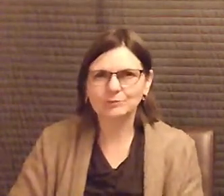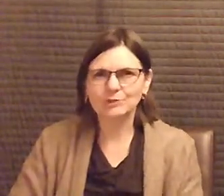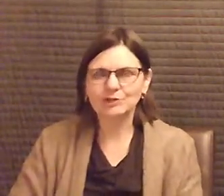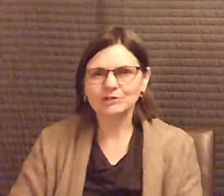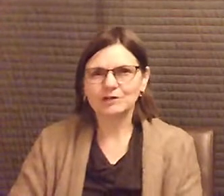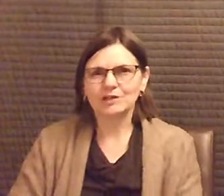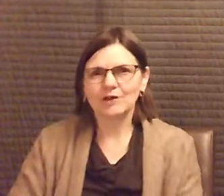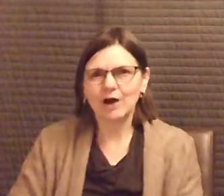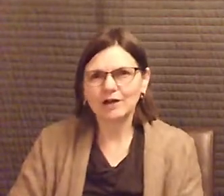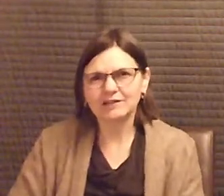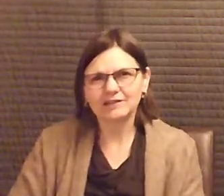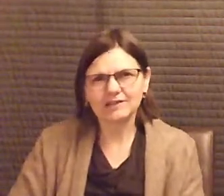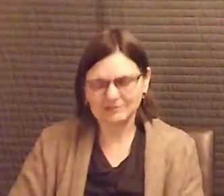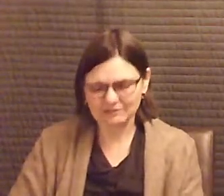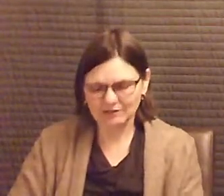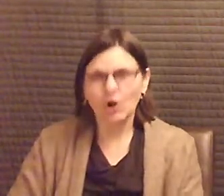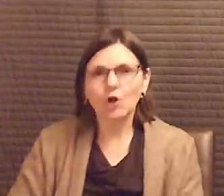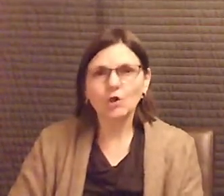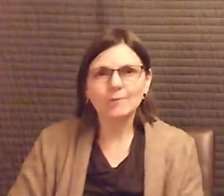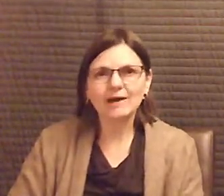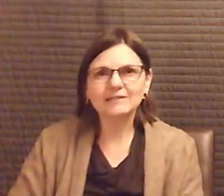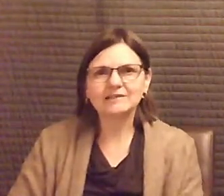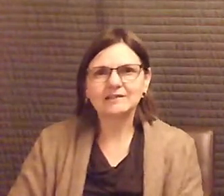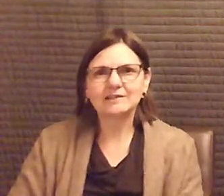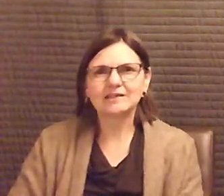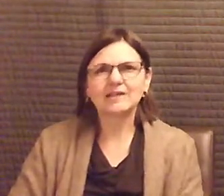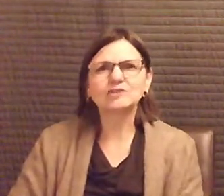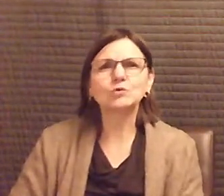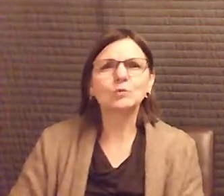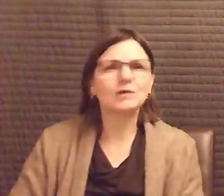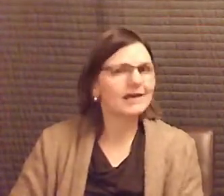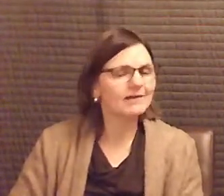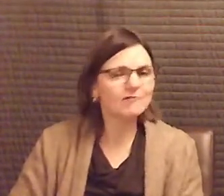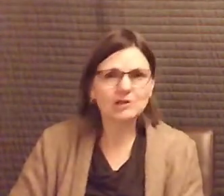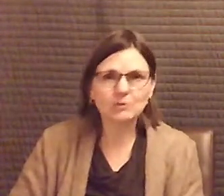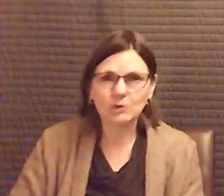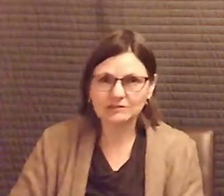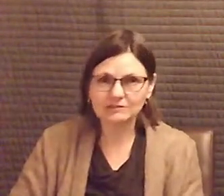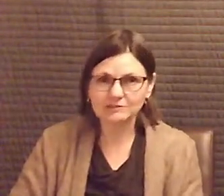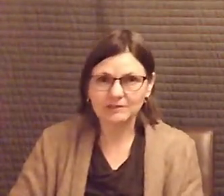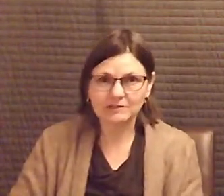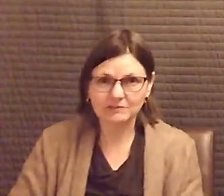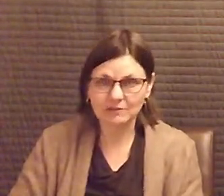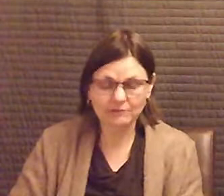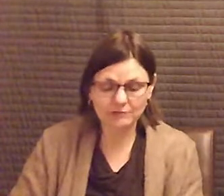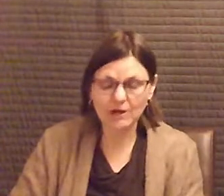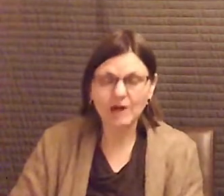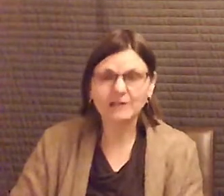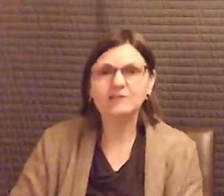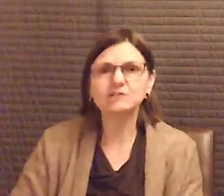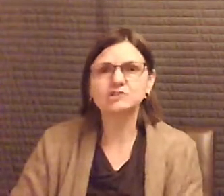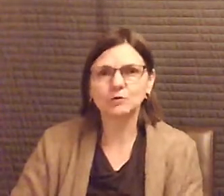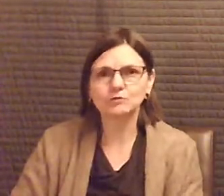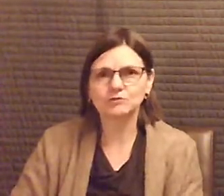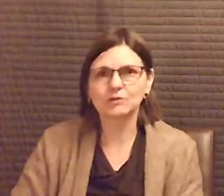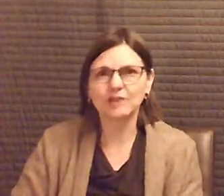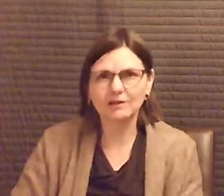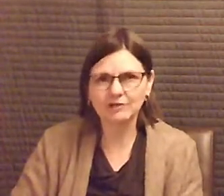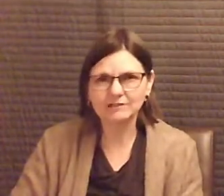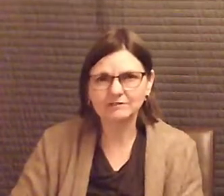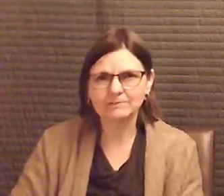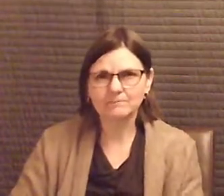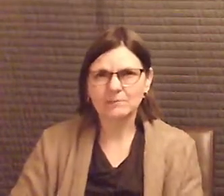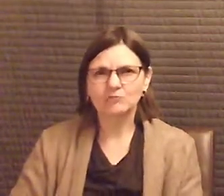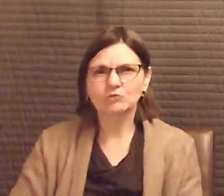in is waar god er is almighty het kan doen we ever you once jezus over een god en niet joost olav